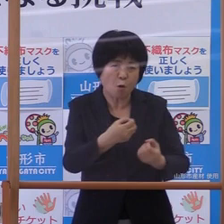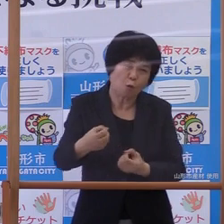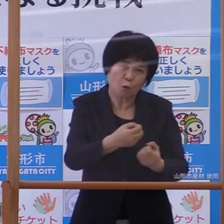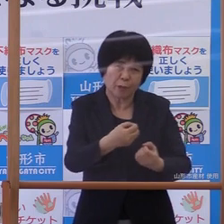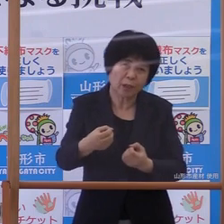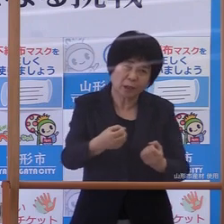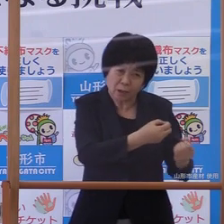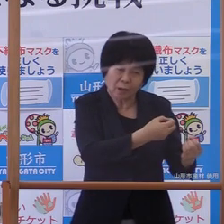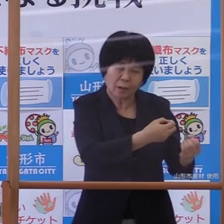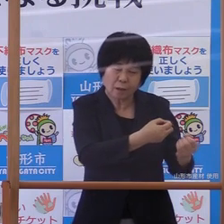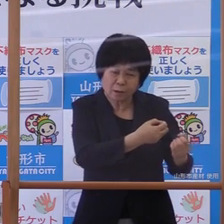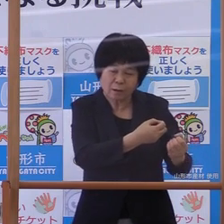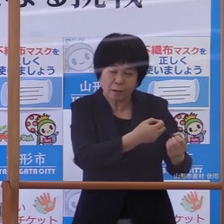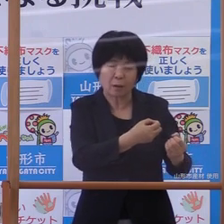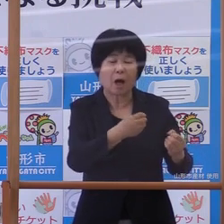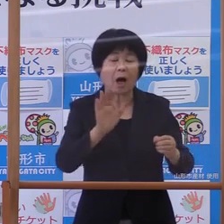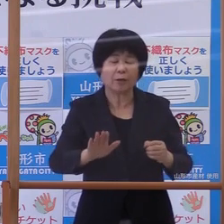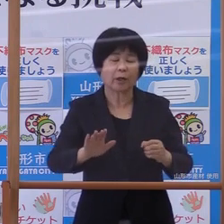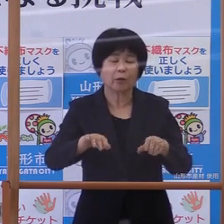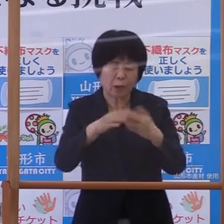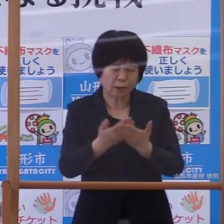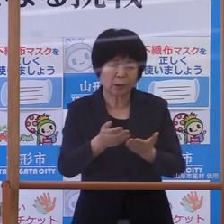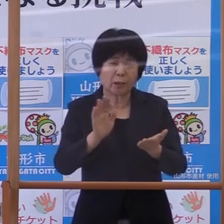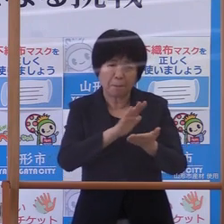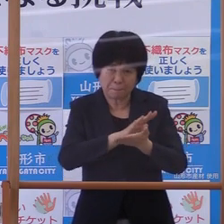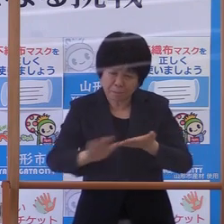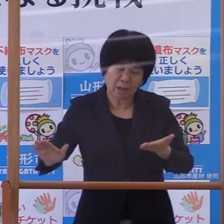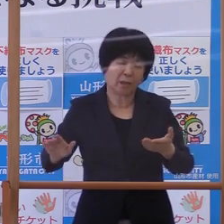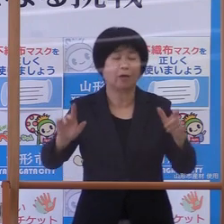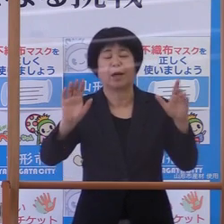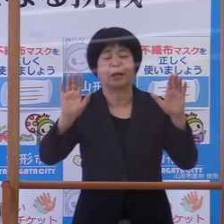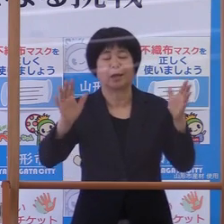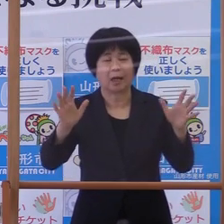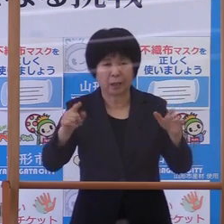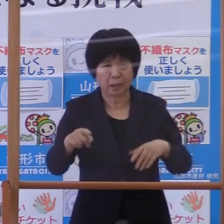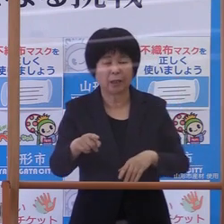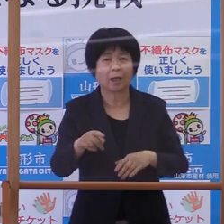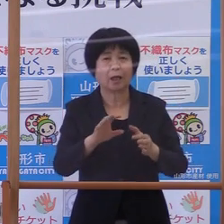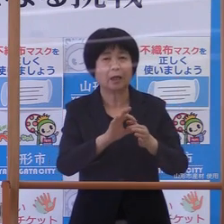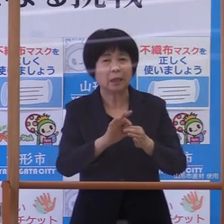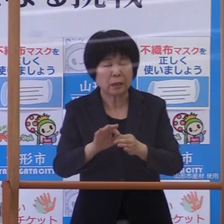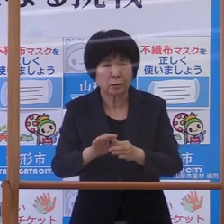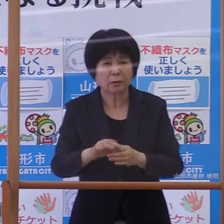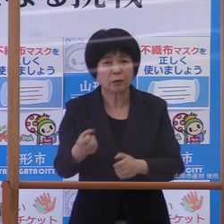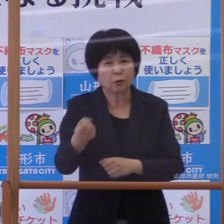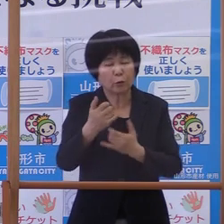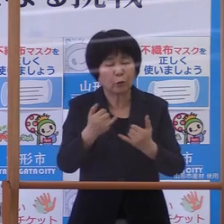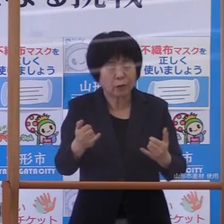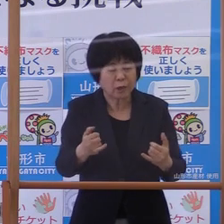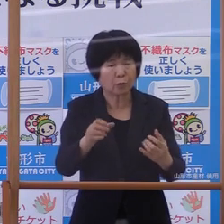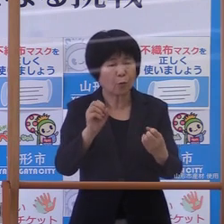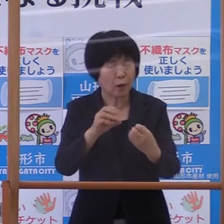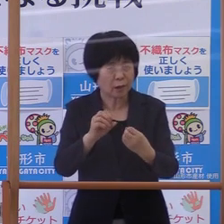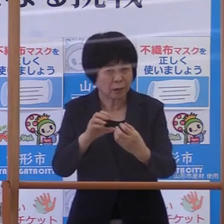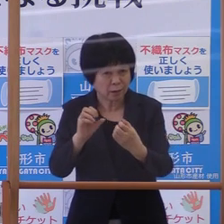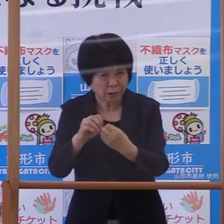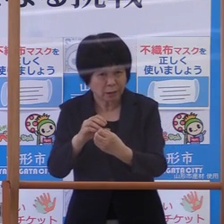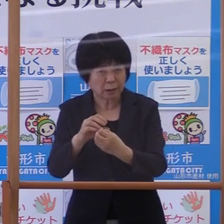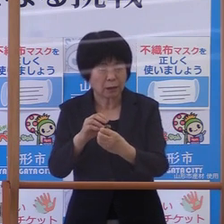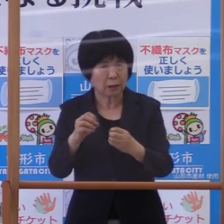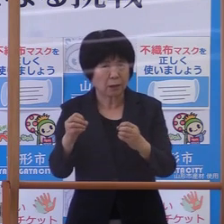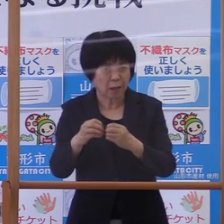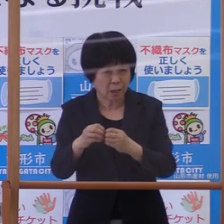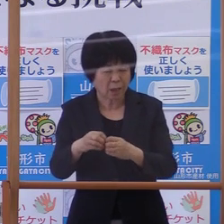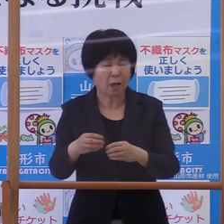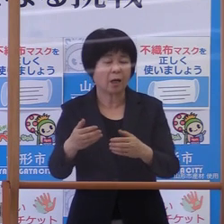にということではありませんので、あの引き続き、まあ、お話し合いをしながらですね、